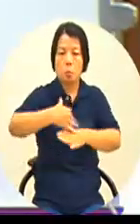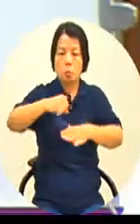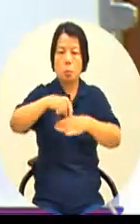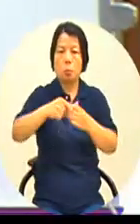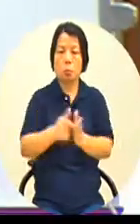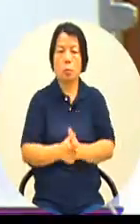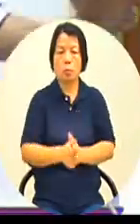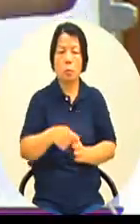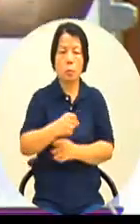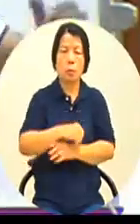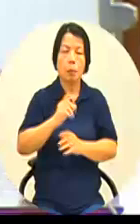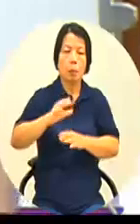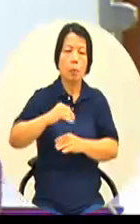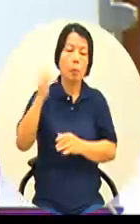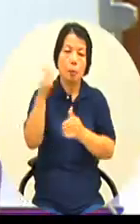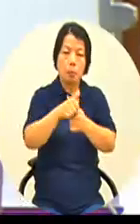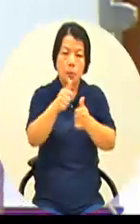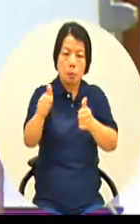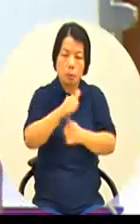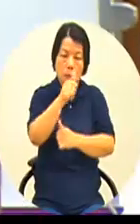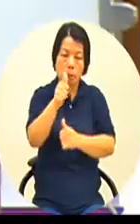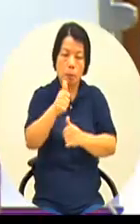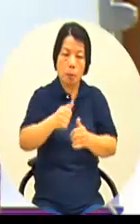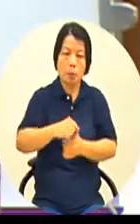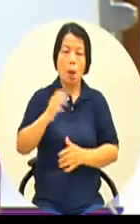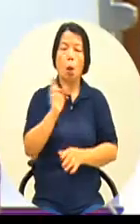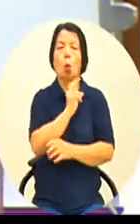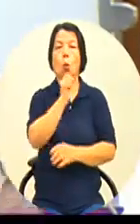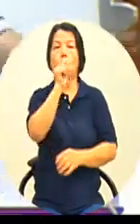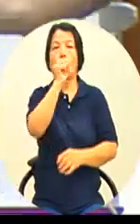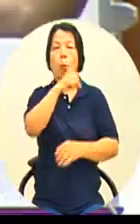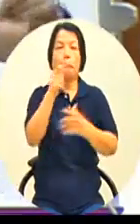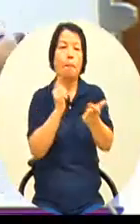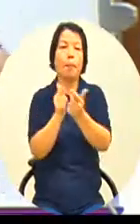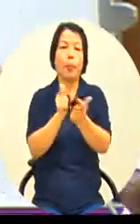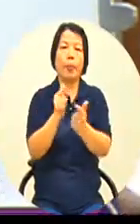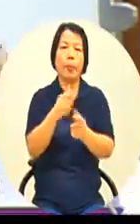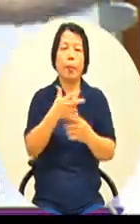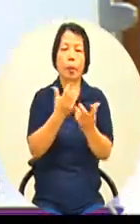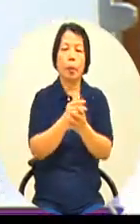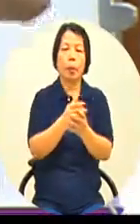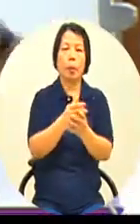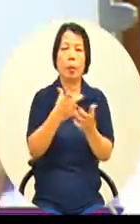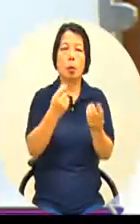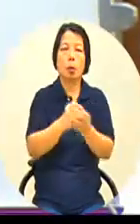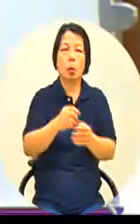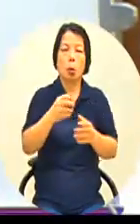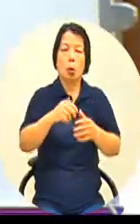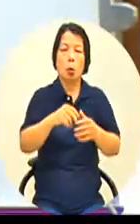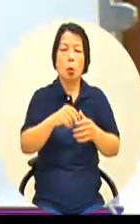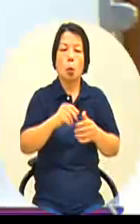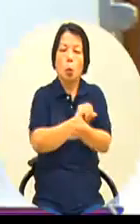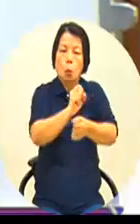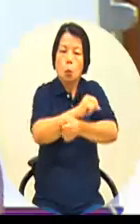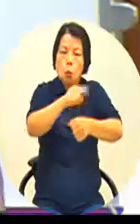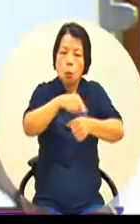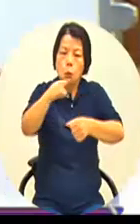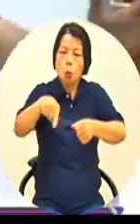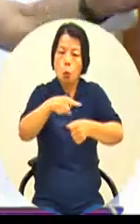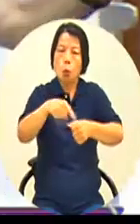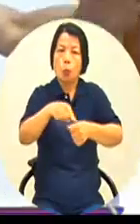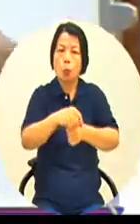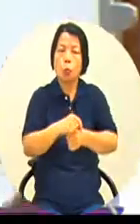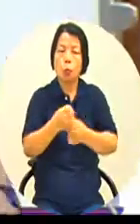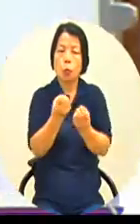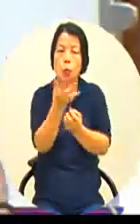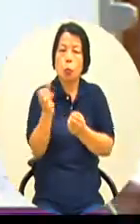阿哩唱歌啊，配合因的童话节日啊，爱、啊、开几啊千万安尼来叫世界男高音